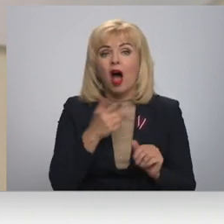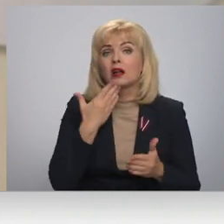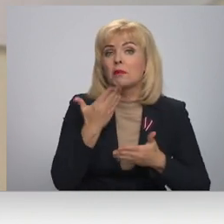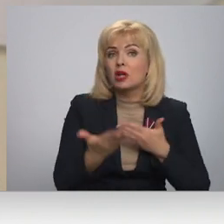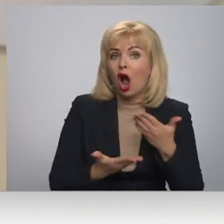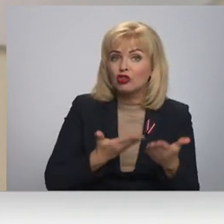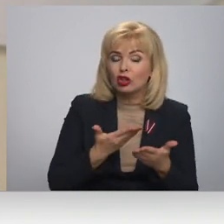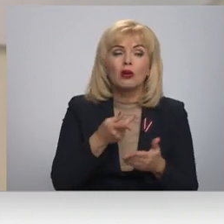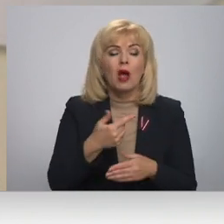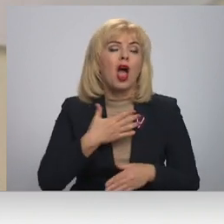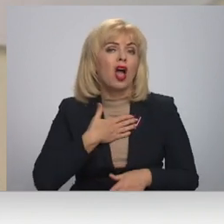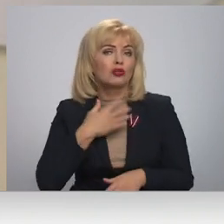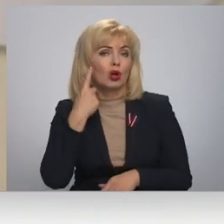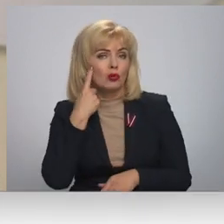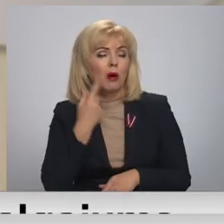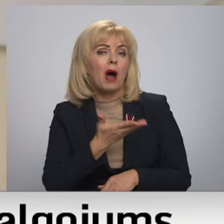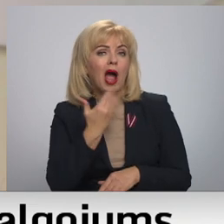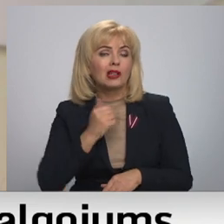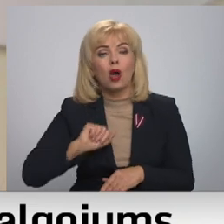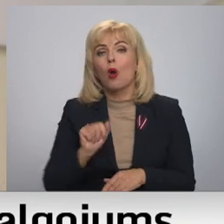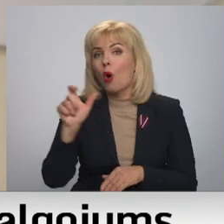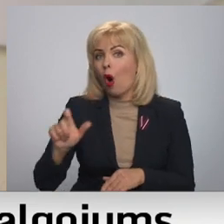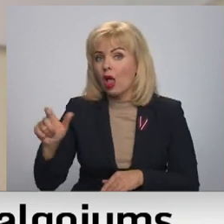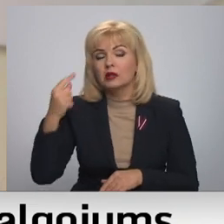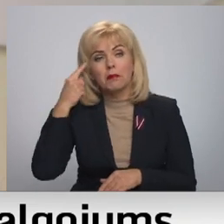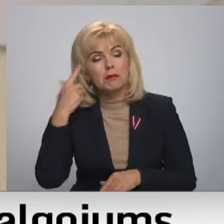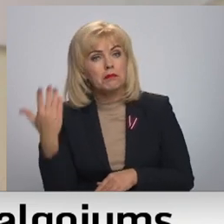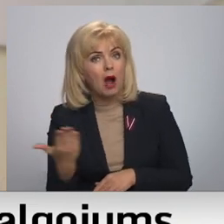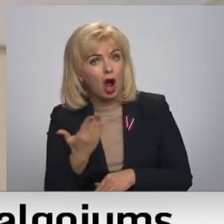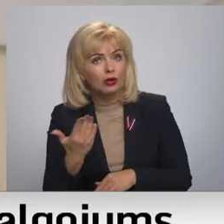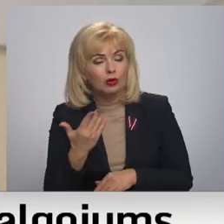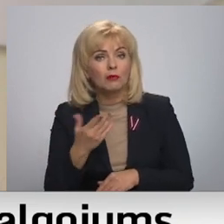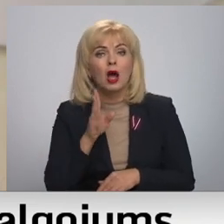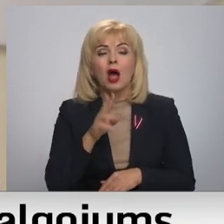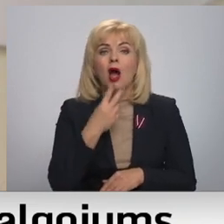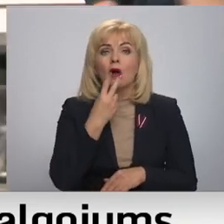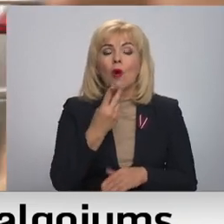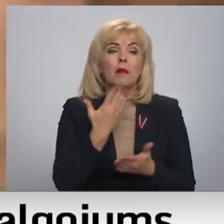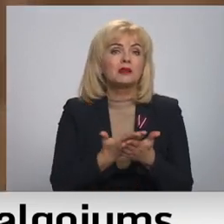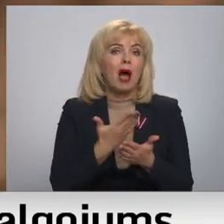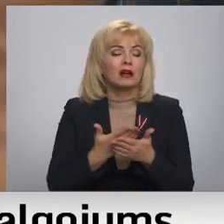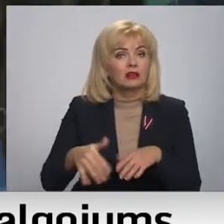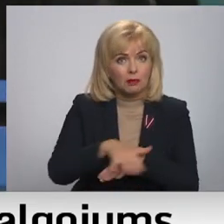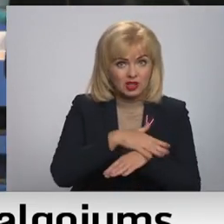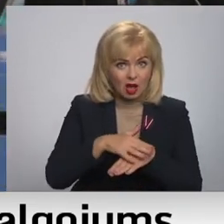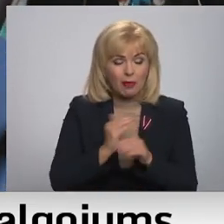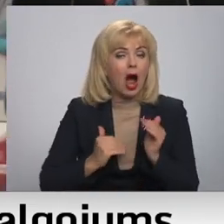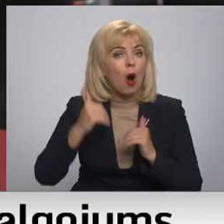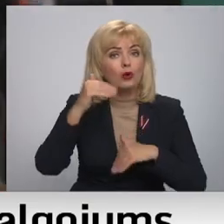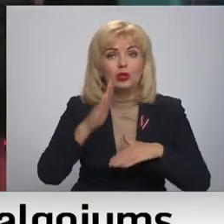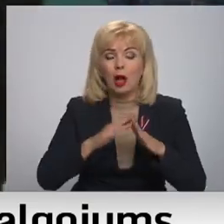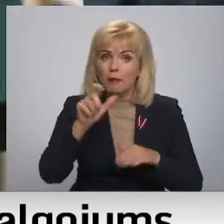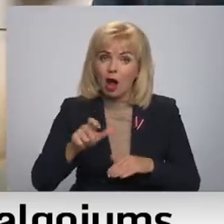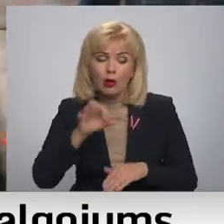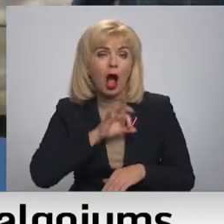manuprāt, kaut kādā veidā aicina kolēģis apdomāties to, kādu signālu mēs raidām sabiedrībai. Valsts augstākā amatpersonu